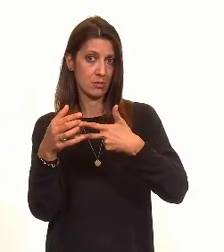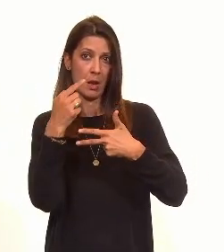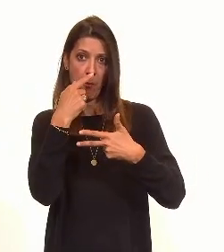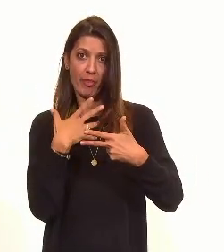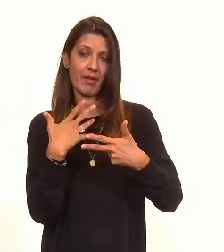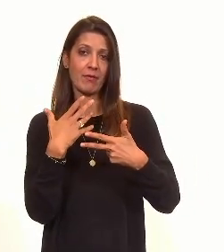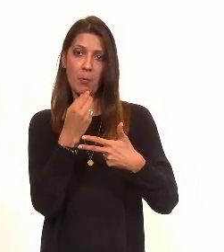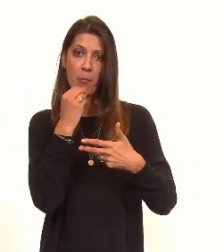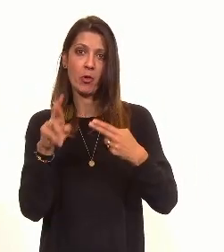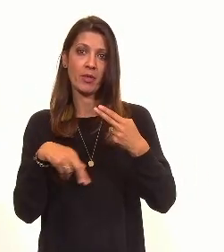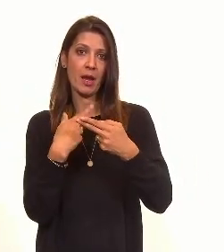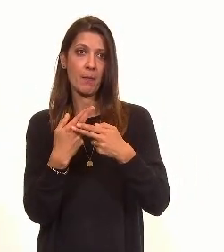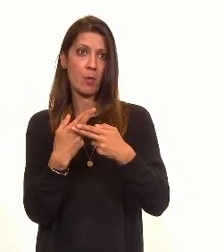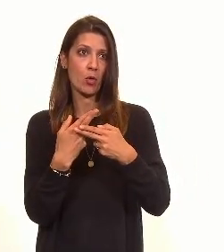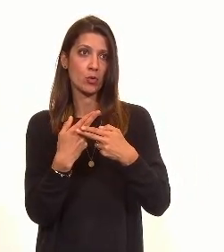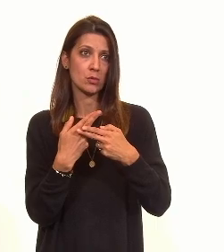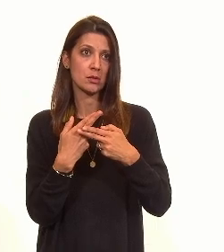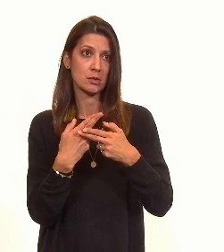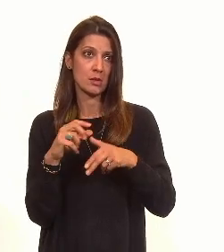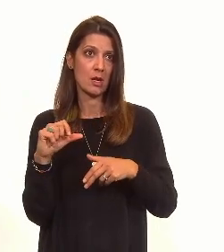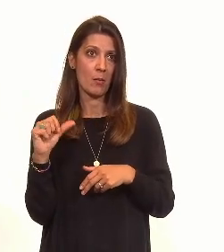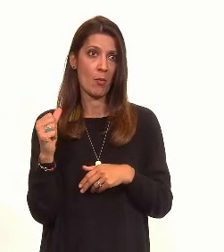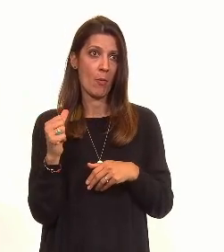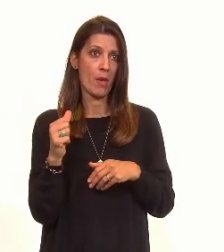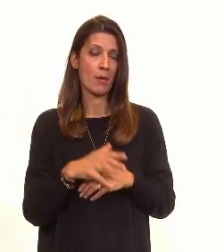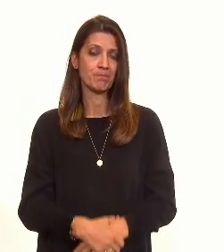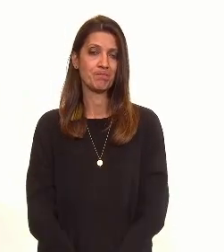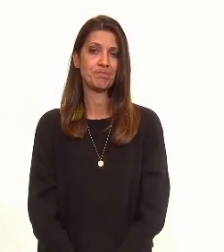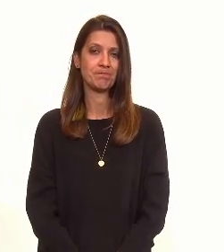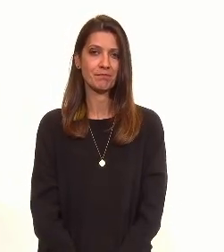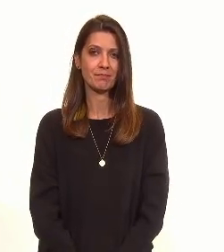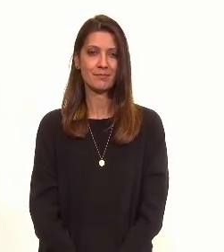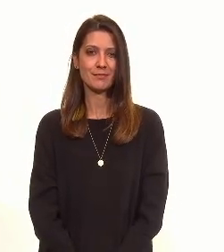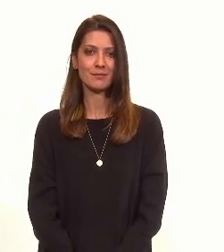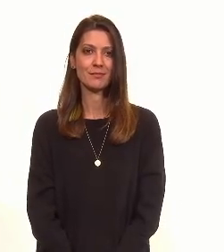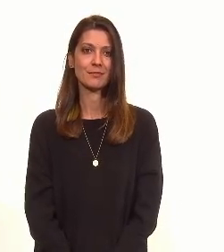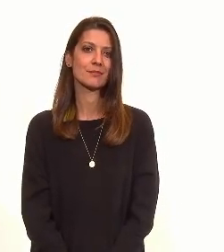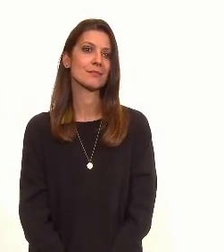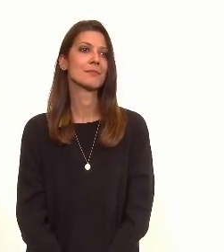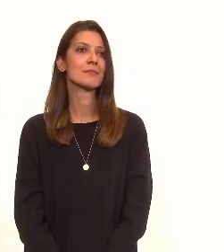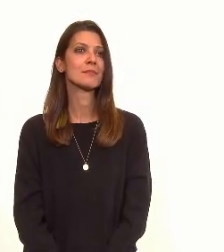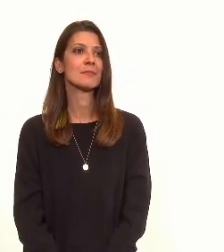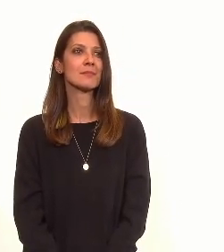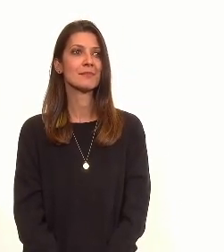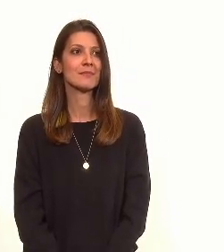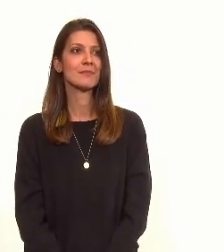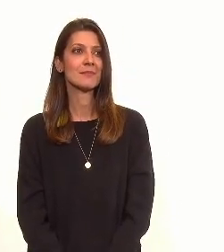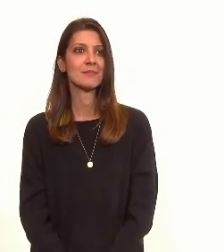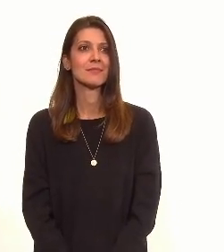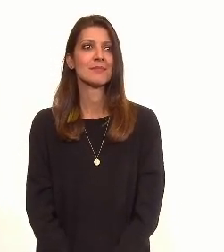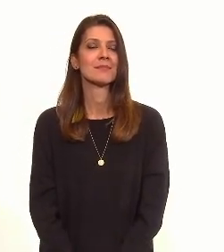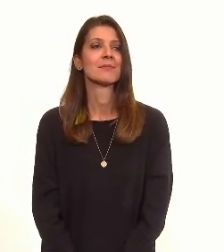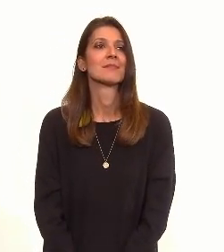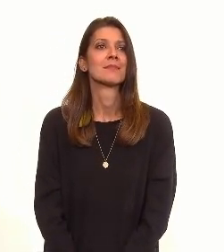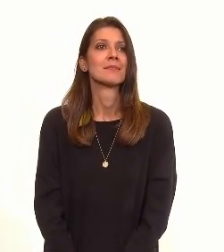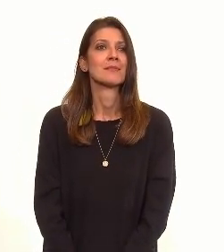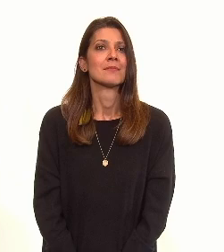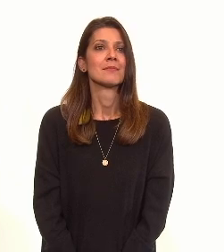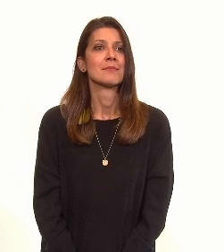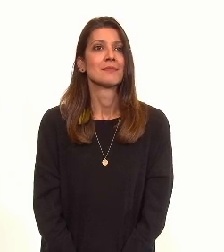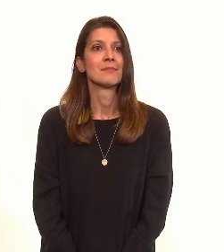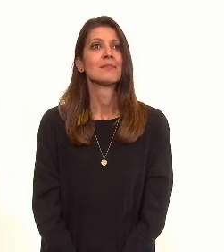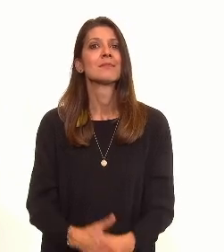Alors ça, c'est la situation et après, il y a une question qui est posée. La participation au conseil de